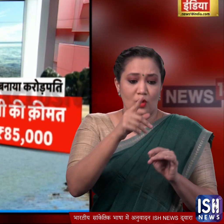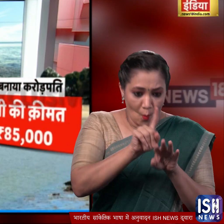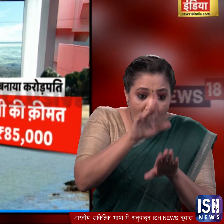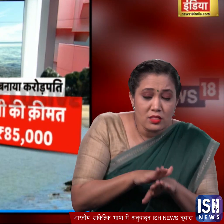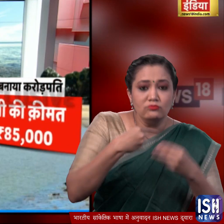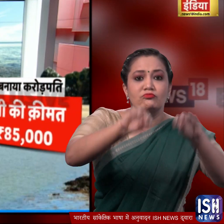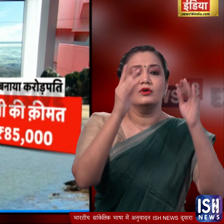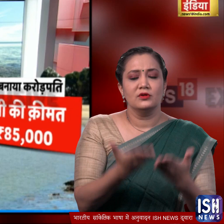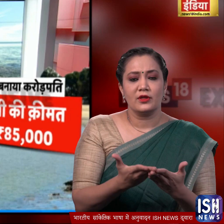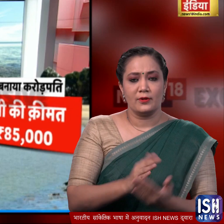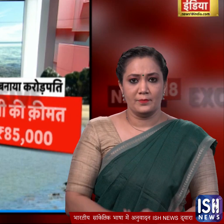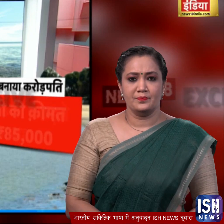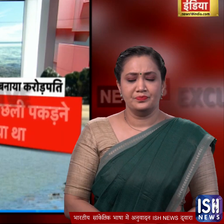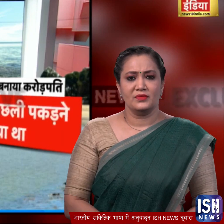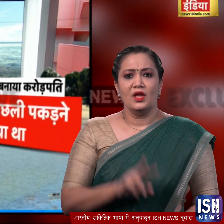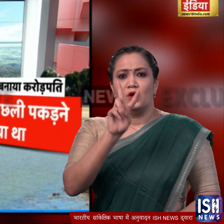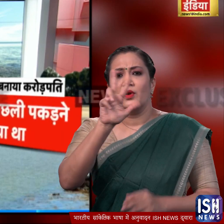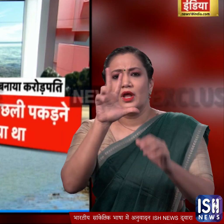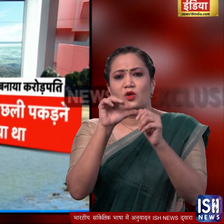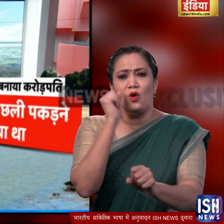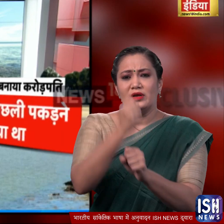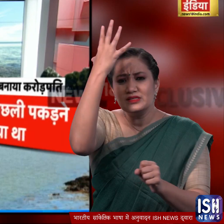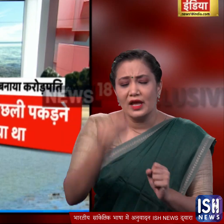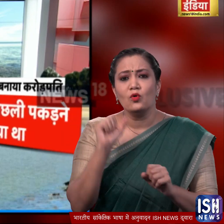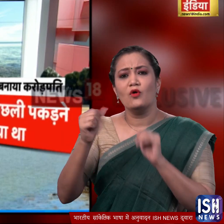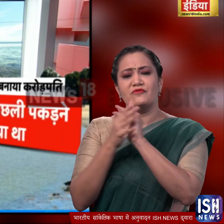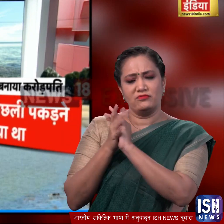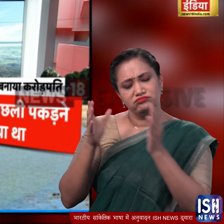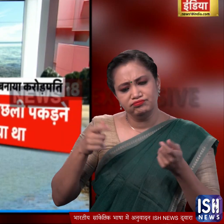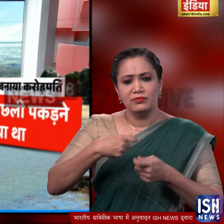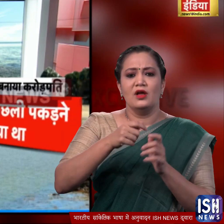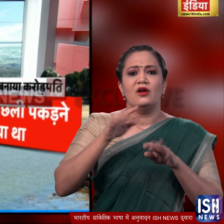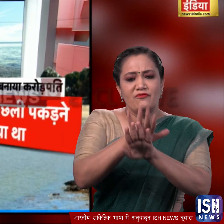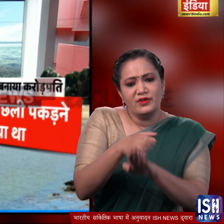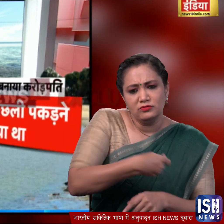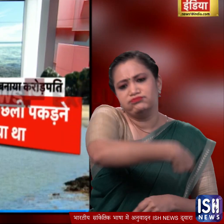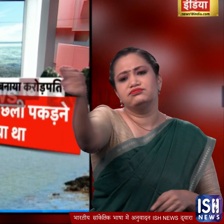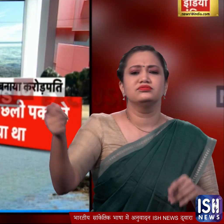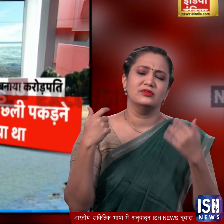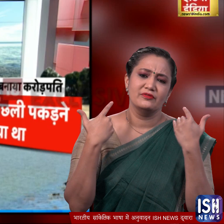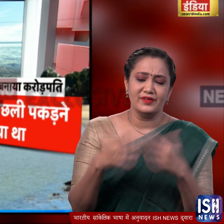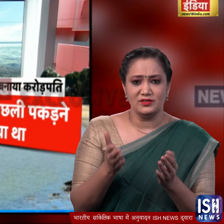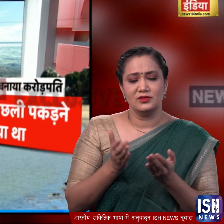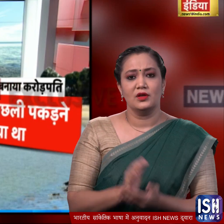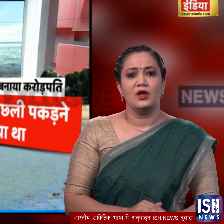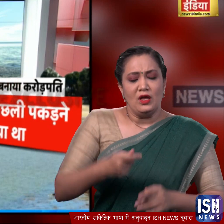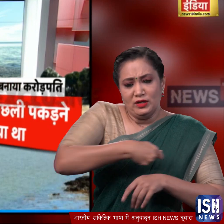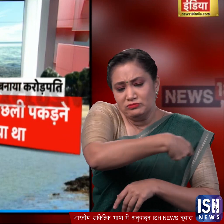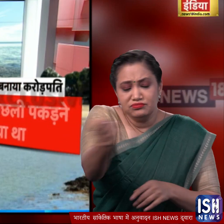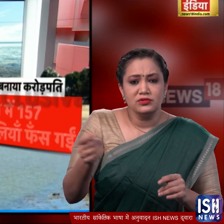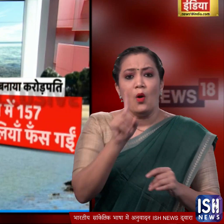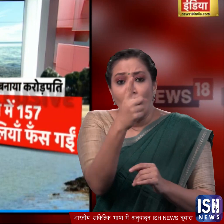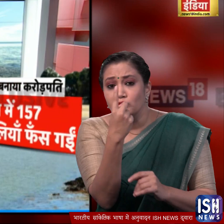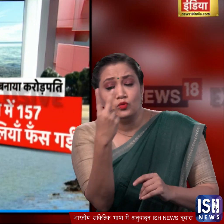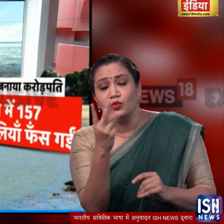85,000 रुपए मिली। बताया गया कि यह मछुआरा 28 अगस्त की रात को अपने कुछ साथियों के साथ मछली पकड़ने के लिए समुद्र में गया था, जहां उसके जाल